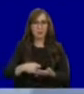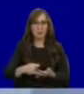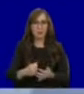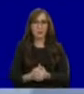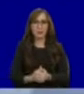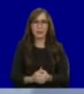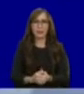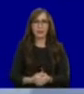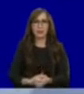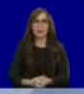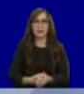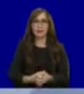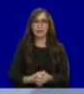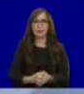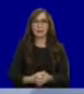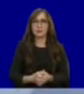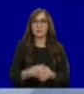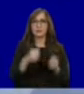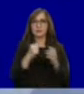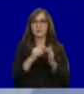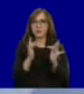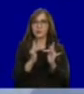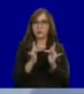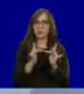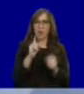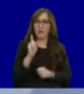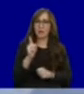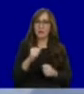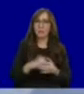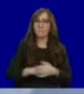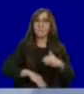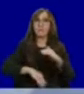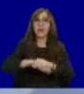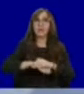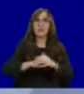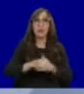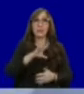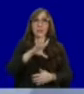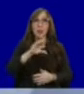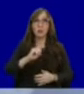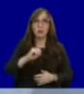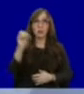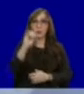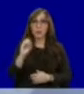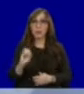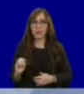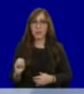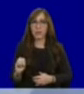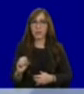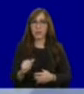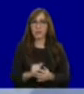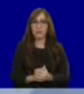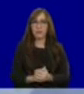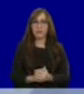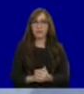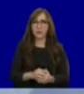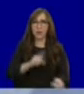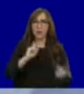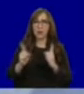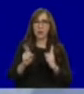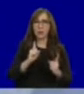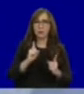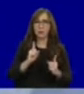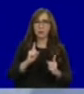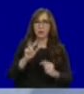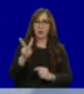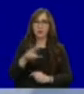jauh? Karena protokol kesehatannya itu maksimal kapasitasnya 50%. Jadi mau tidak mau, walaupun sudah selesai